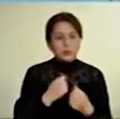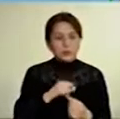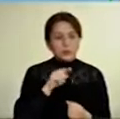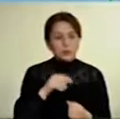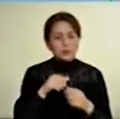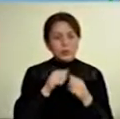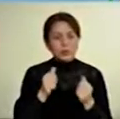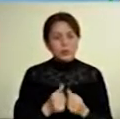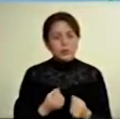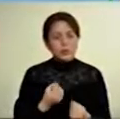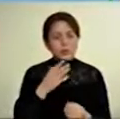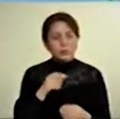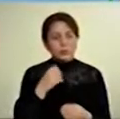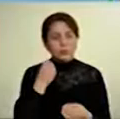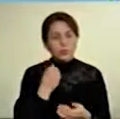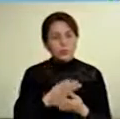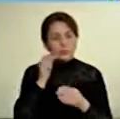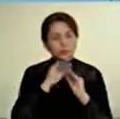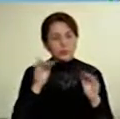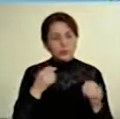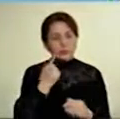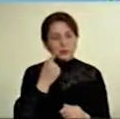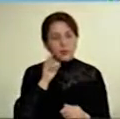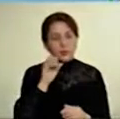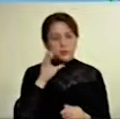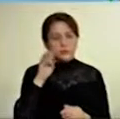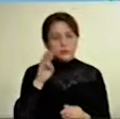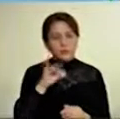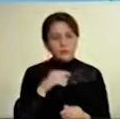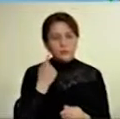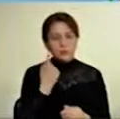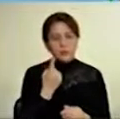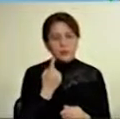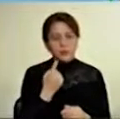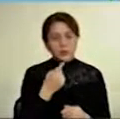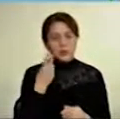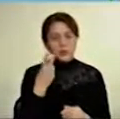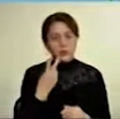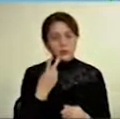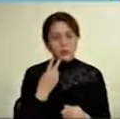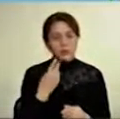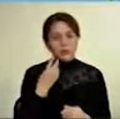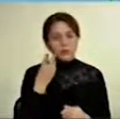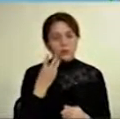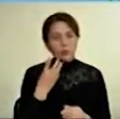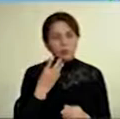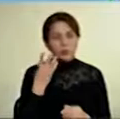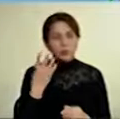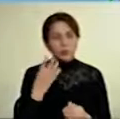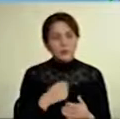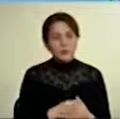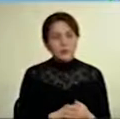nechi qismga bo'linishiga e'tibor qiling. Mana bu bitta qismi. Mana bu 1, 2, 3,